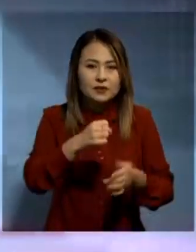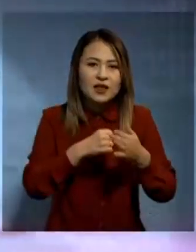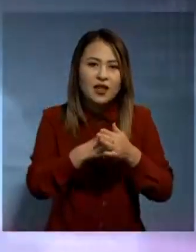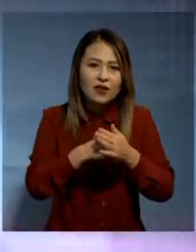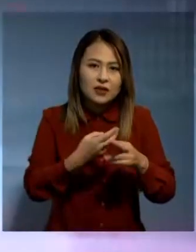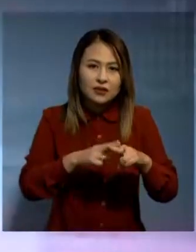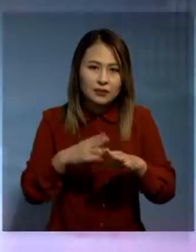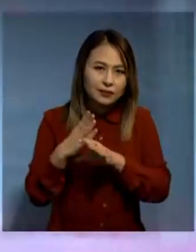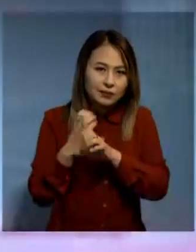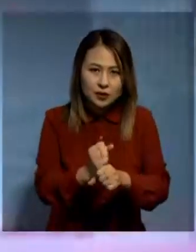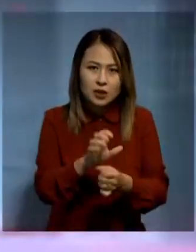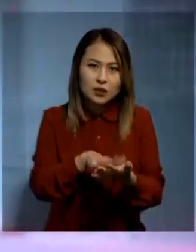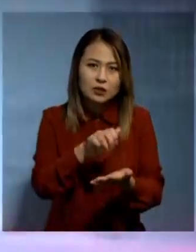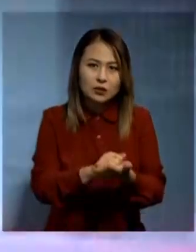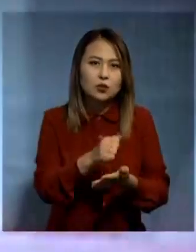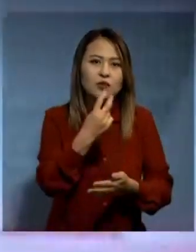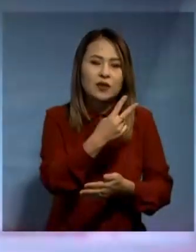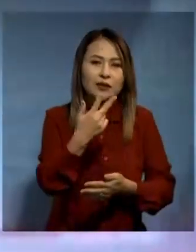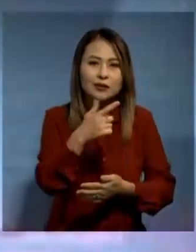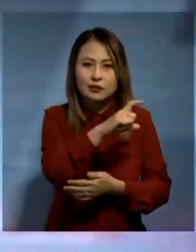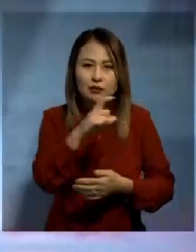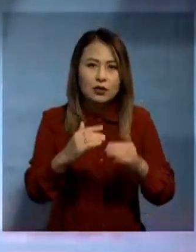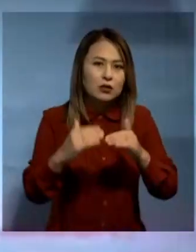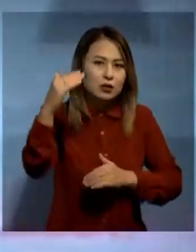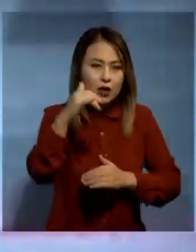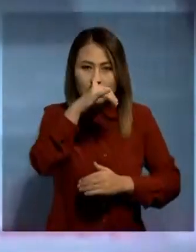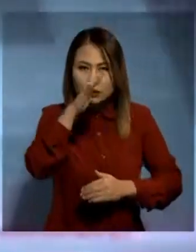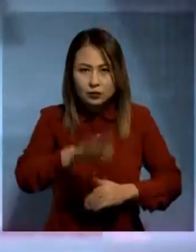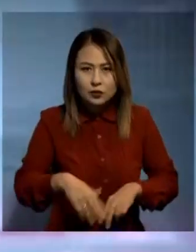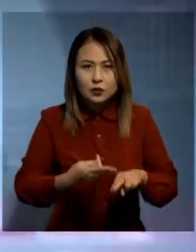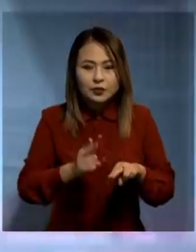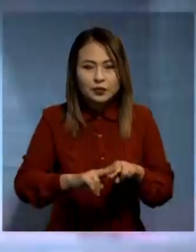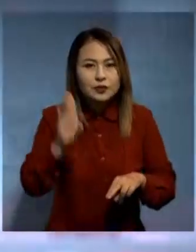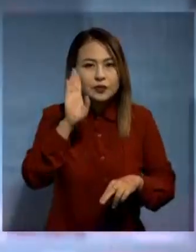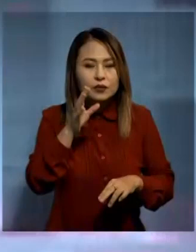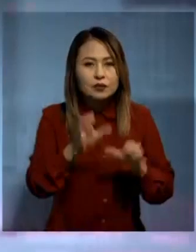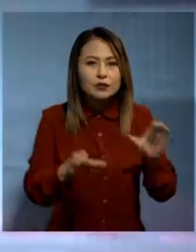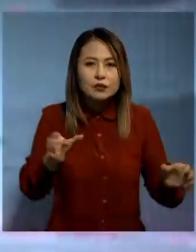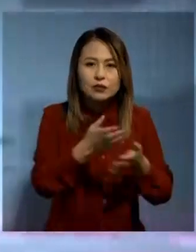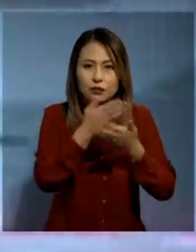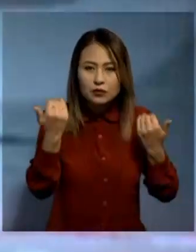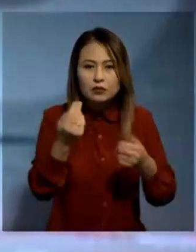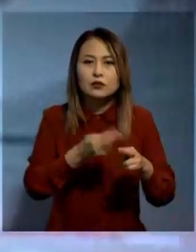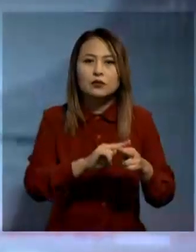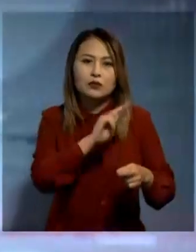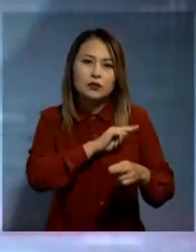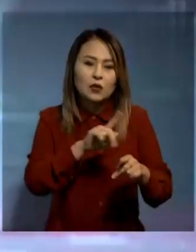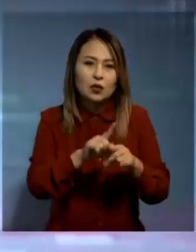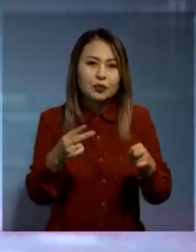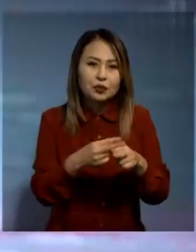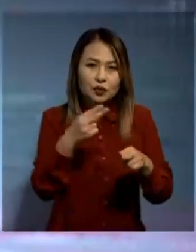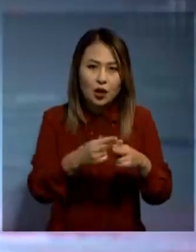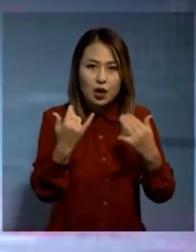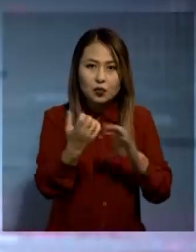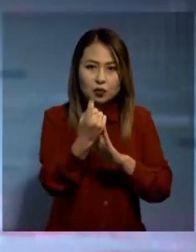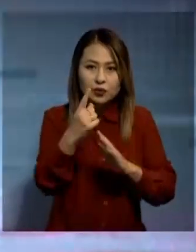қысымында азайтқан. Салдарынан су 2-3 қабаттан жоғары көтерілмейді. Жылудың жоқтығы білім беру мекемелерінің жұмысына да кедергі келтірді.